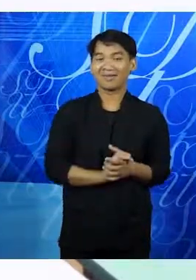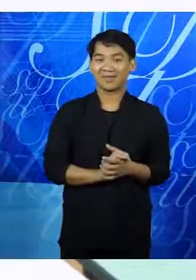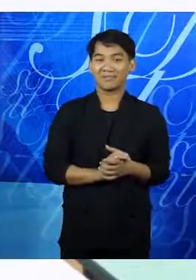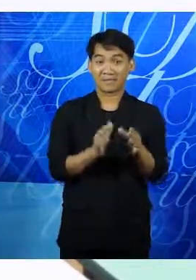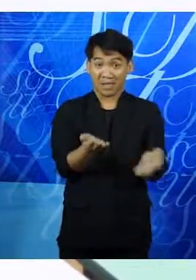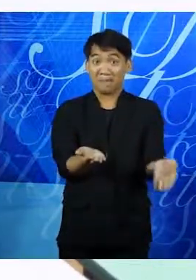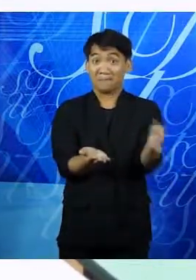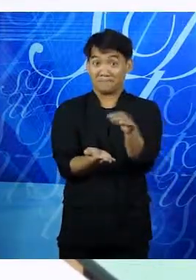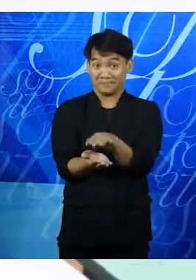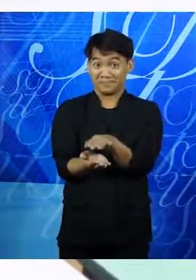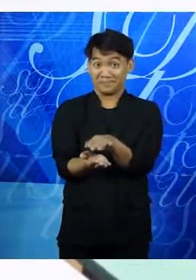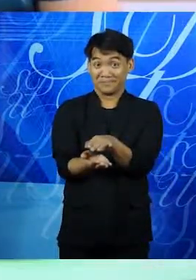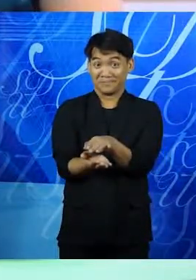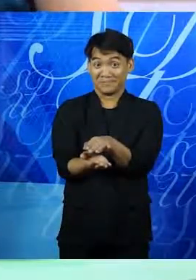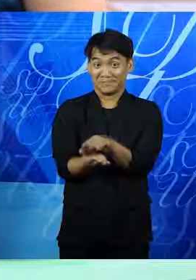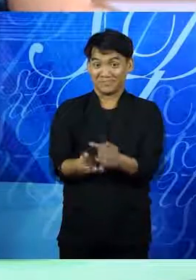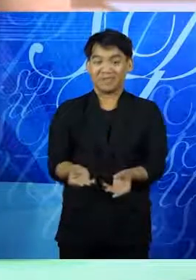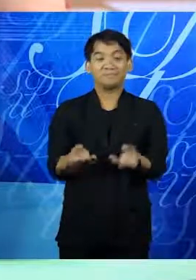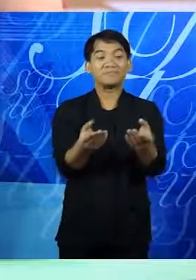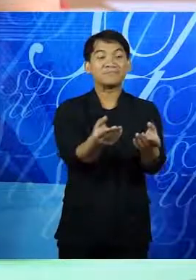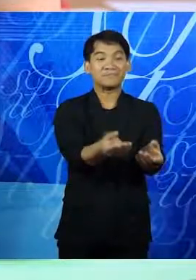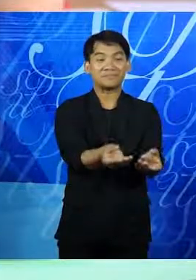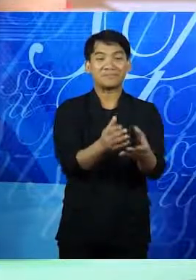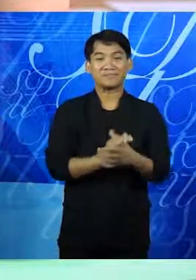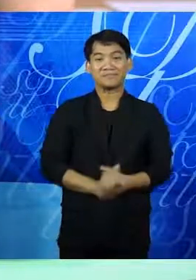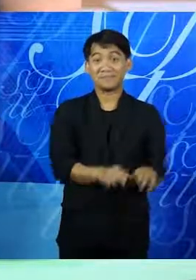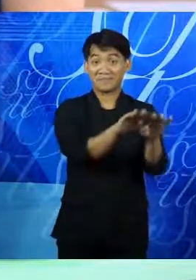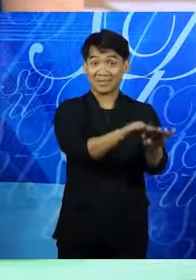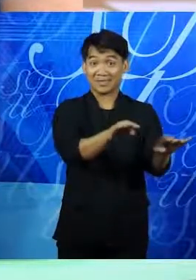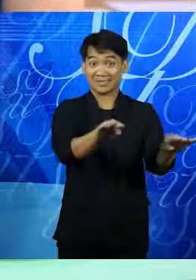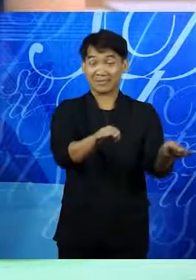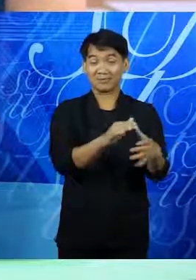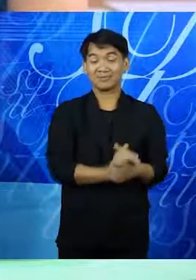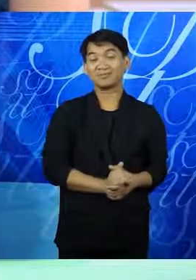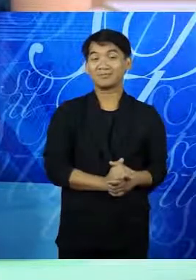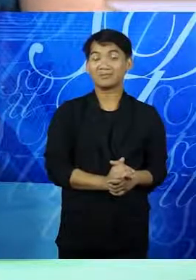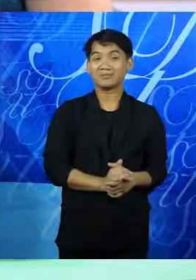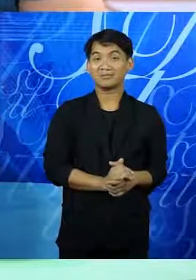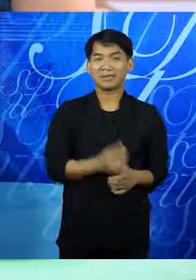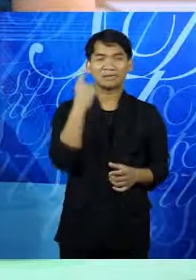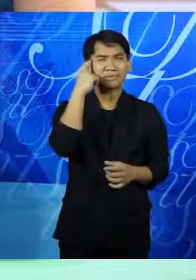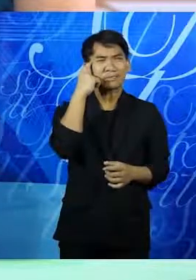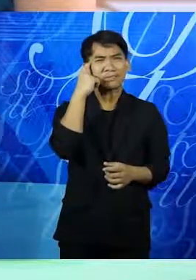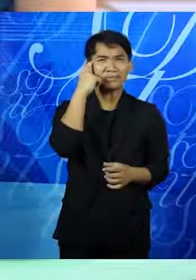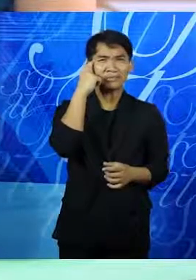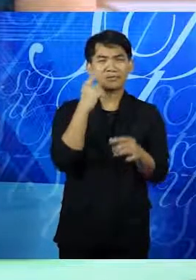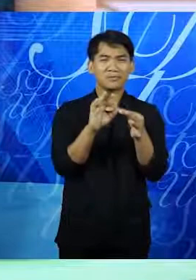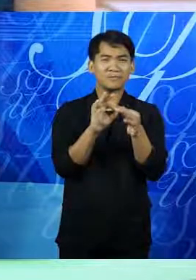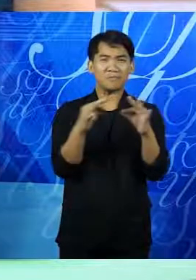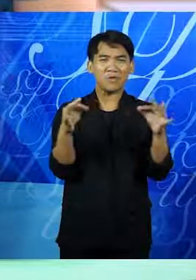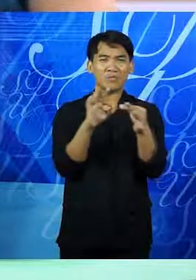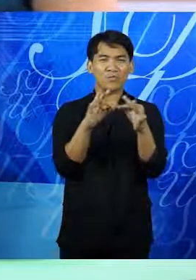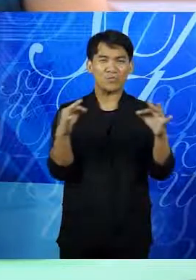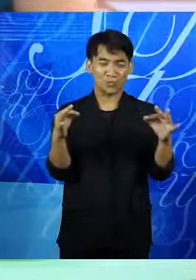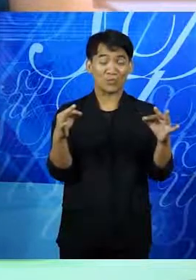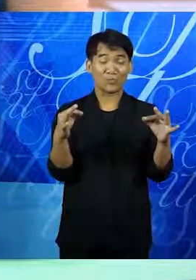ราปิดไว้ให้เด็กเห็นด้วยนะคะแล้วคุณครูก็จะเชิญชวนนะคะให้เด็กเนี่ยนะคะสร้างประโยคโดยการ